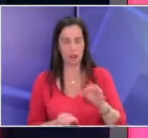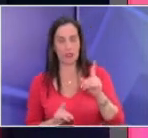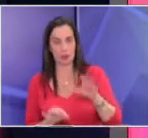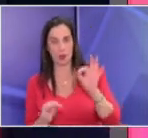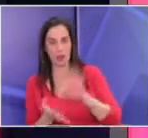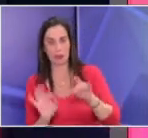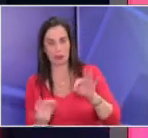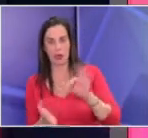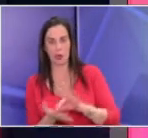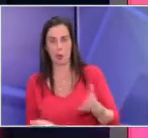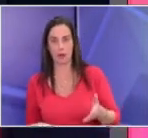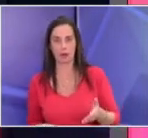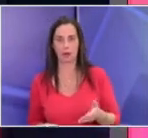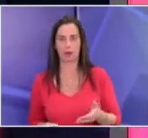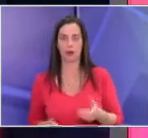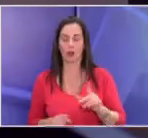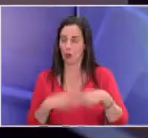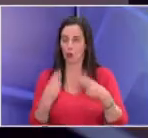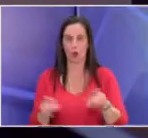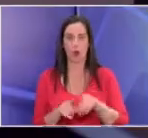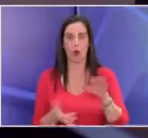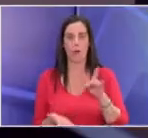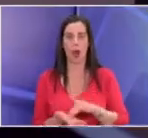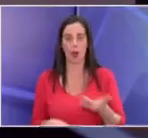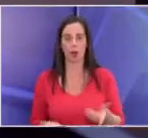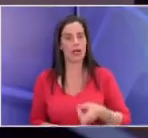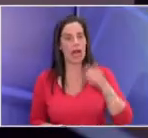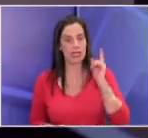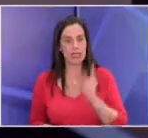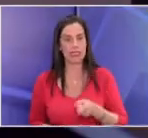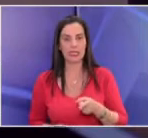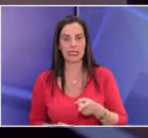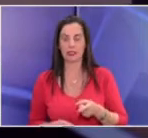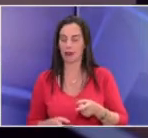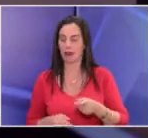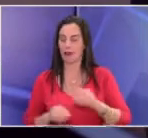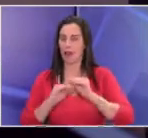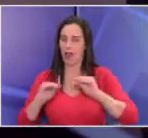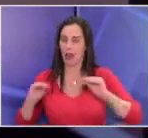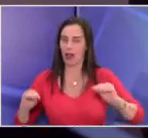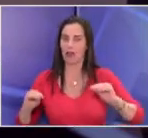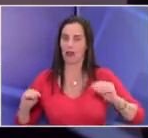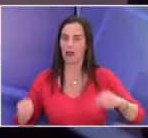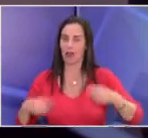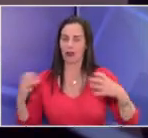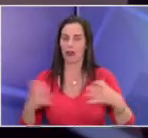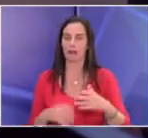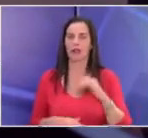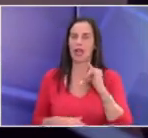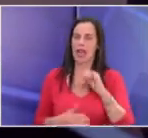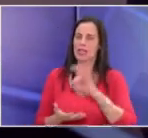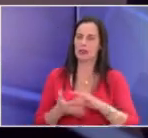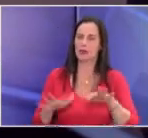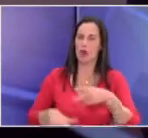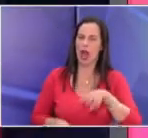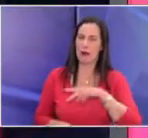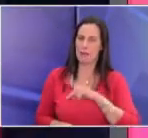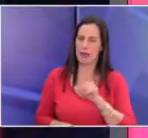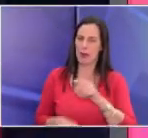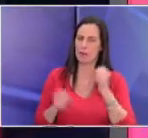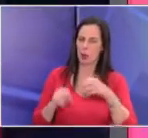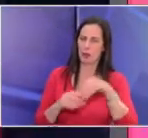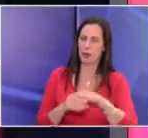יחזרו. מתוך 100 אסירים שעברו שיקום, פחות מ-26 יחזרו. זה מספר מדהים, זה שמיים וארץ. זה כן.